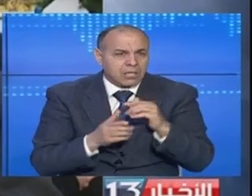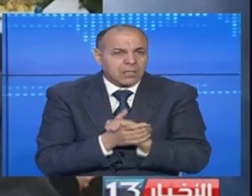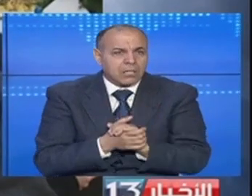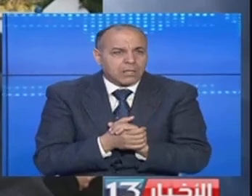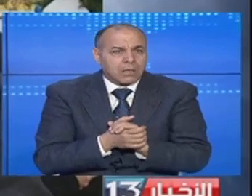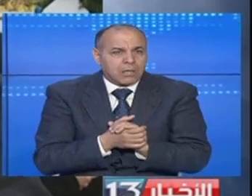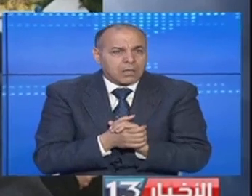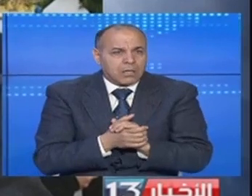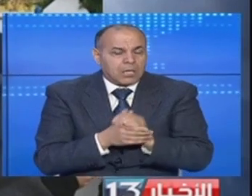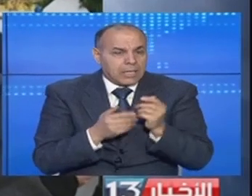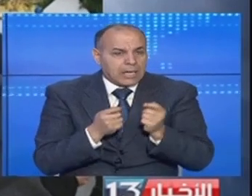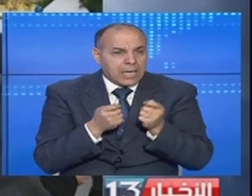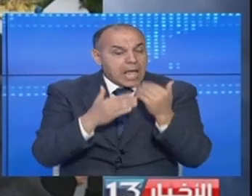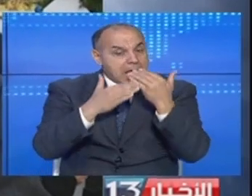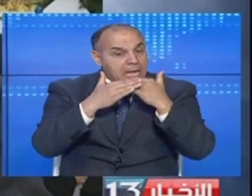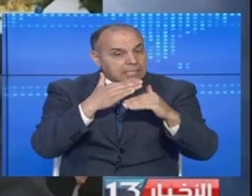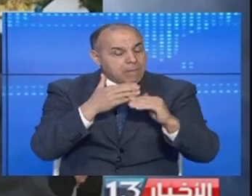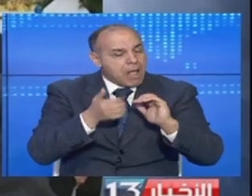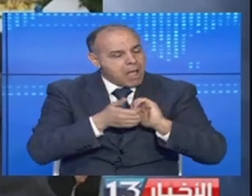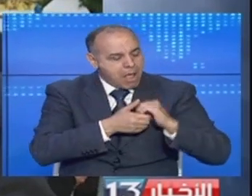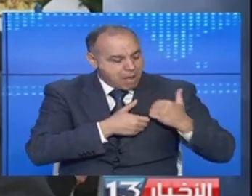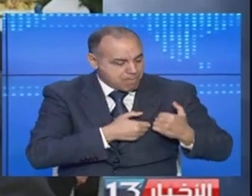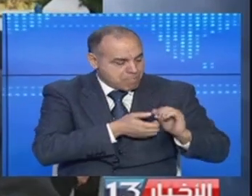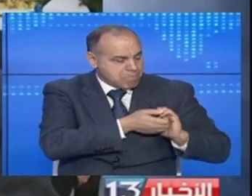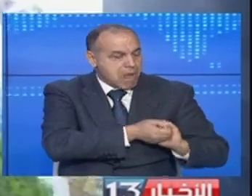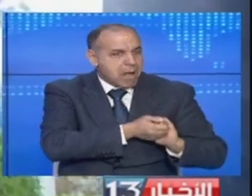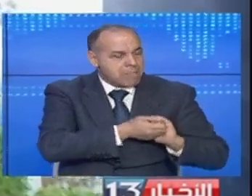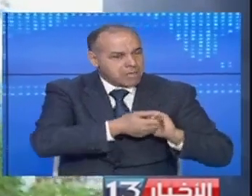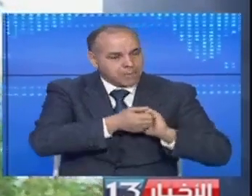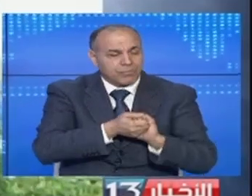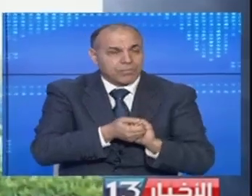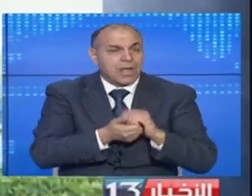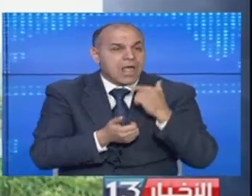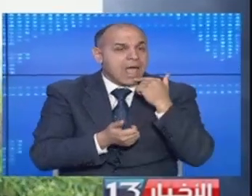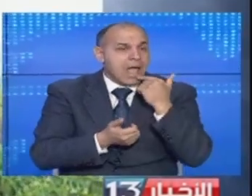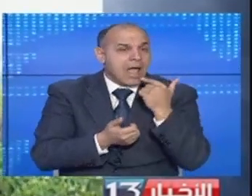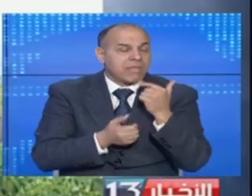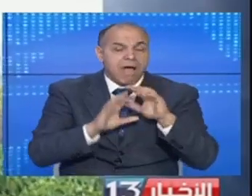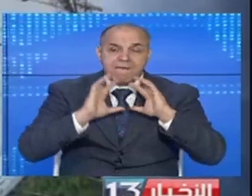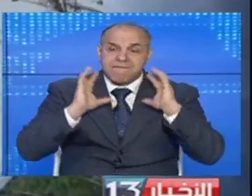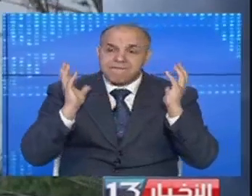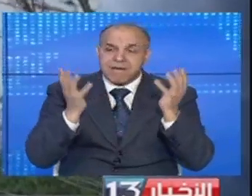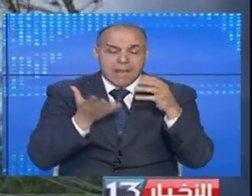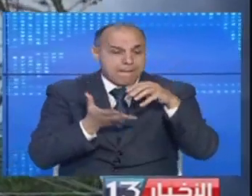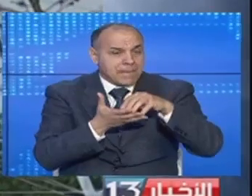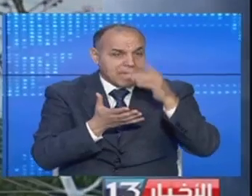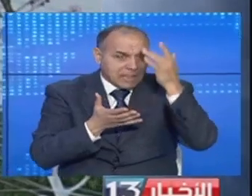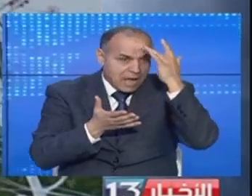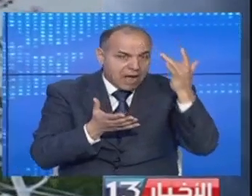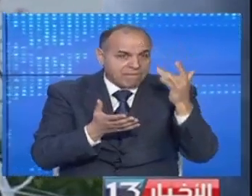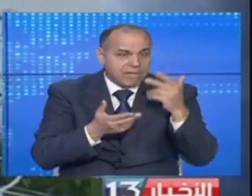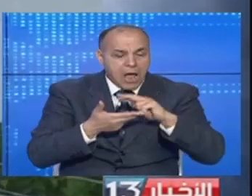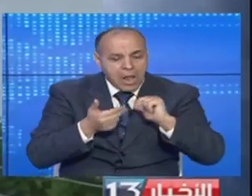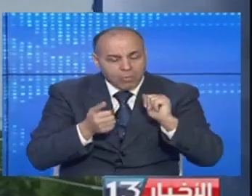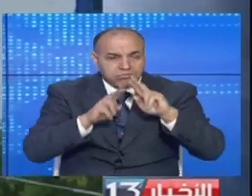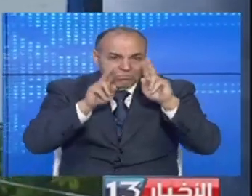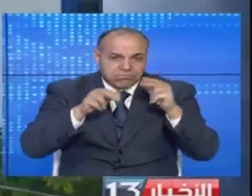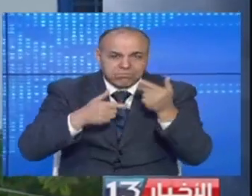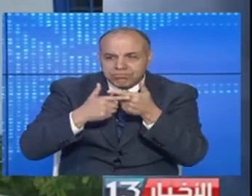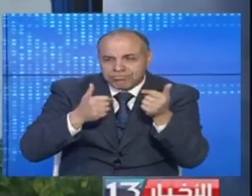ن نعطيهم اه رساله محبه وود وفي تشمل الفضاء هذا المركز الثقافي بالوان ولوحات